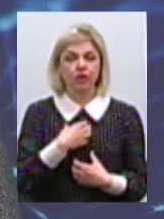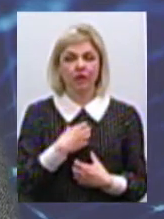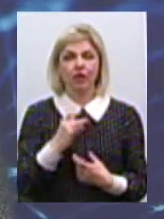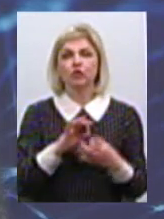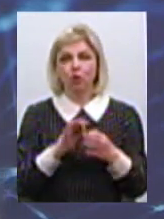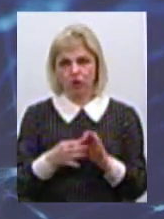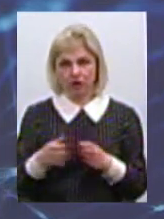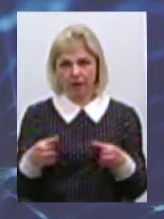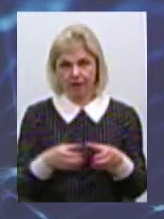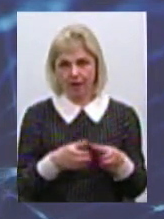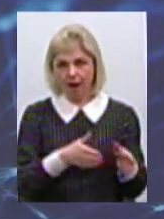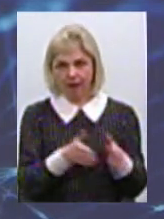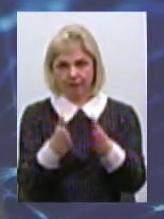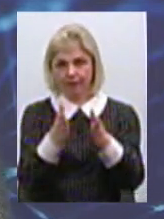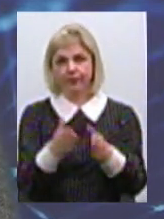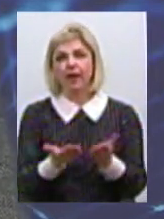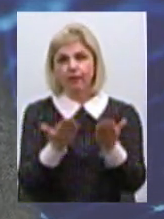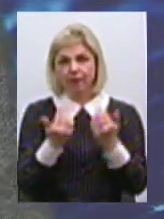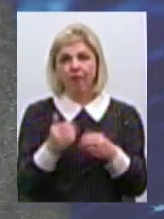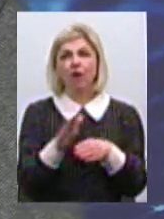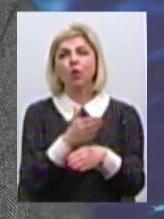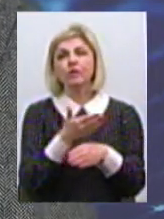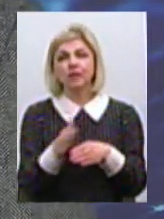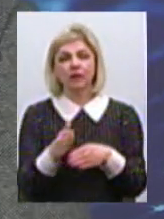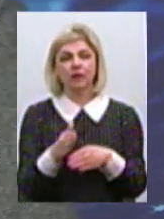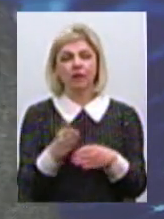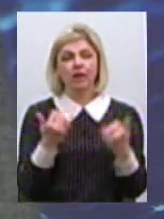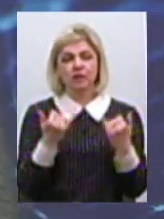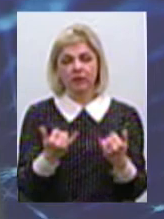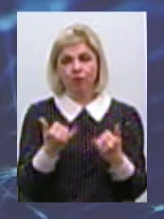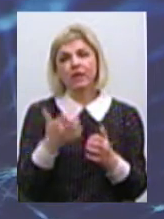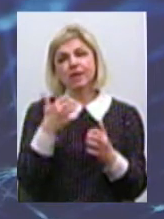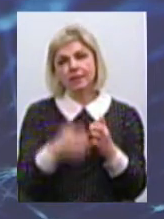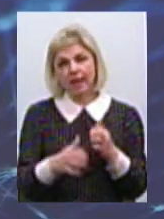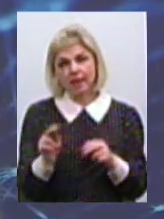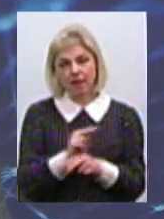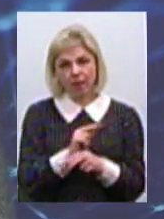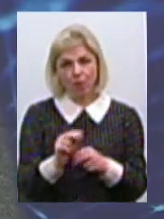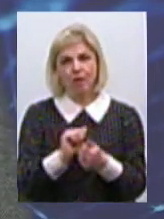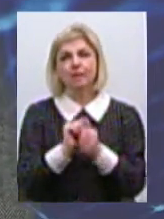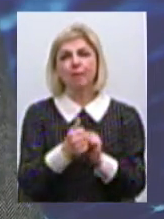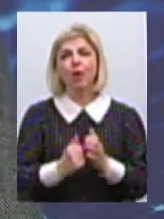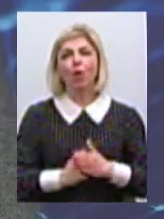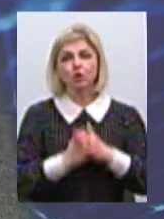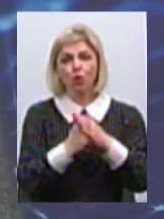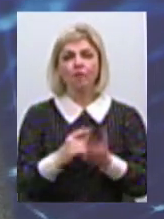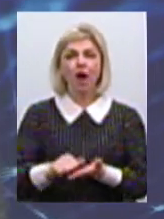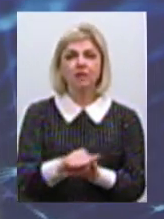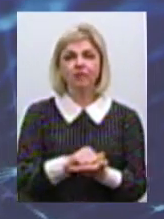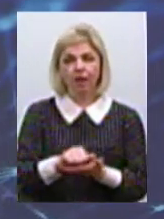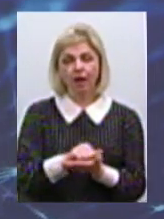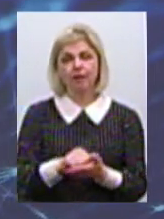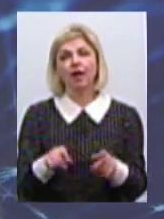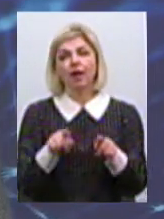ділянки? Ну, ми тоді давайте розділимо з вами поточний середній ремонт, тобто заміна основи і асфальт.